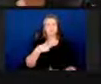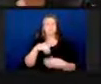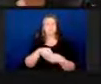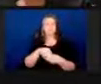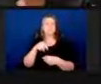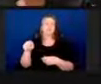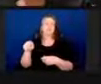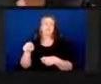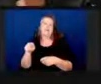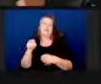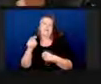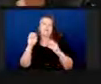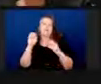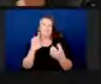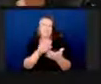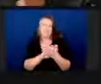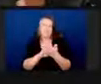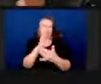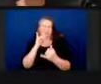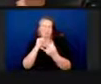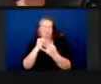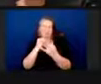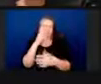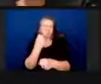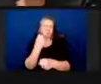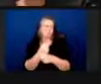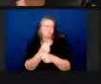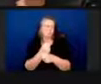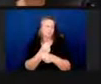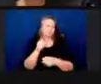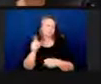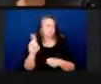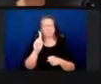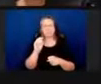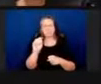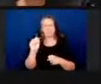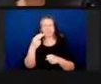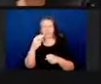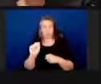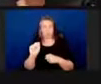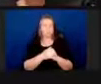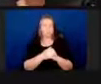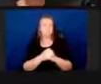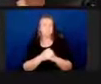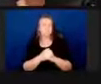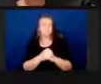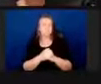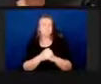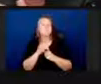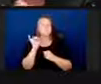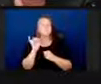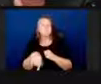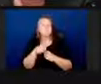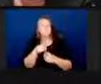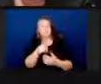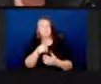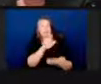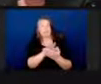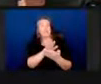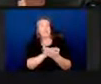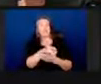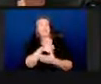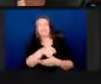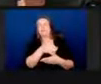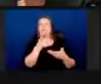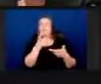أنا أعلم في الأكاديمية للأعوام الخمسة الماضية وأنا بصفتي أستاذ إن هذه